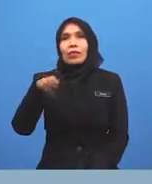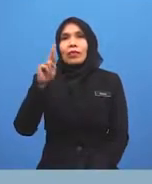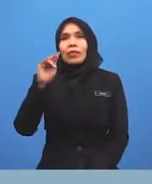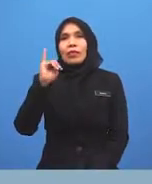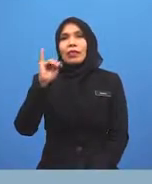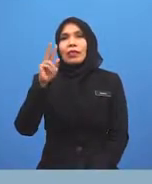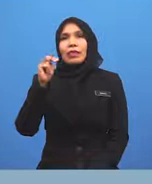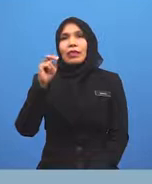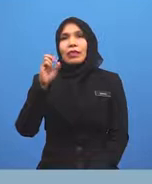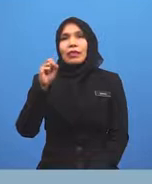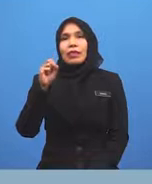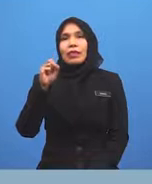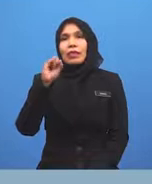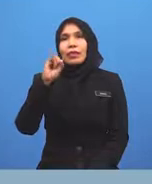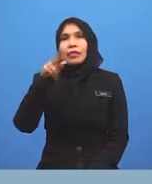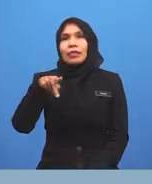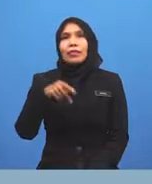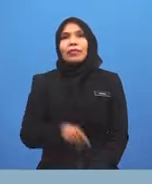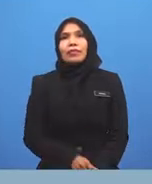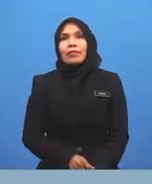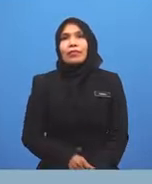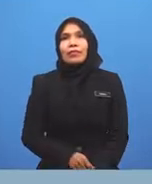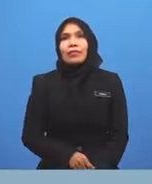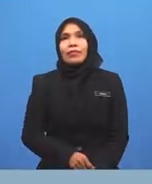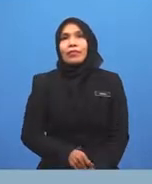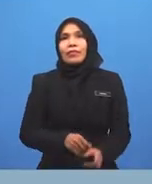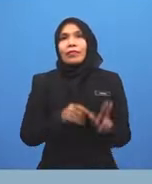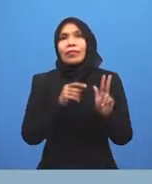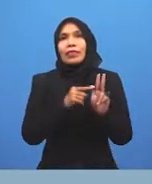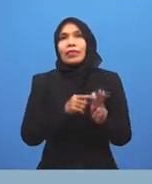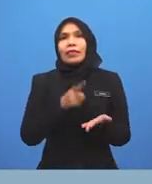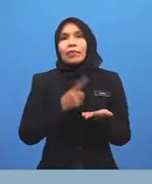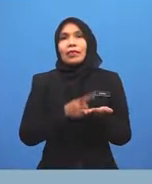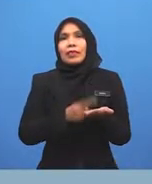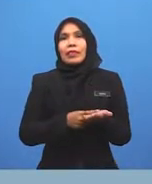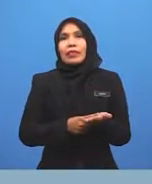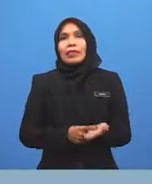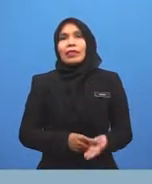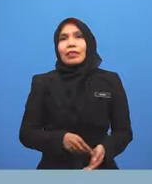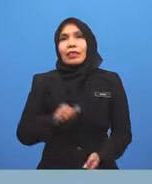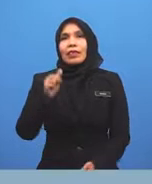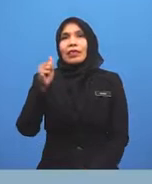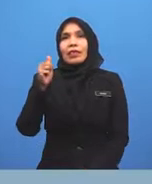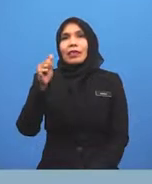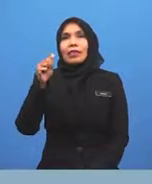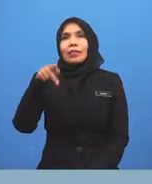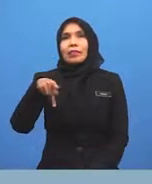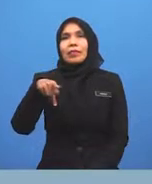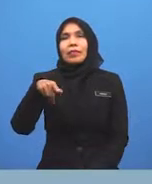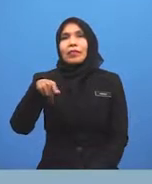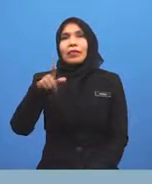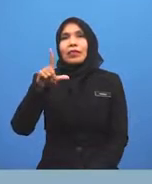aplikasi penjana arus terus dan arus ulang-alik. Dan yang terakhir sekali,